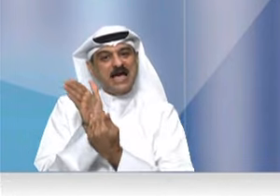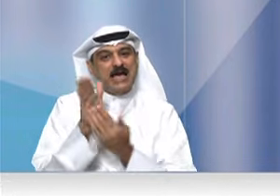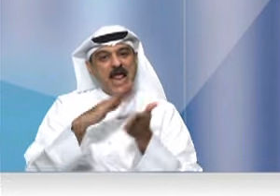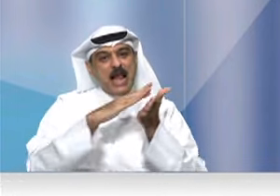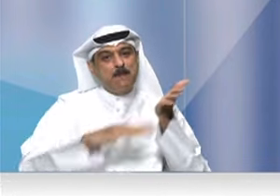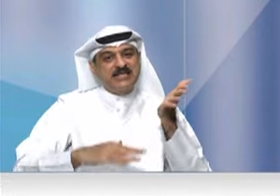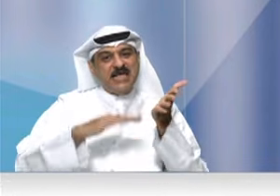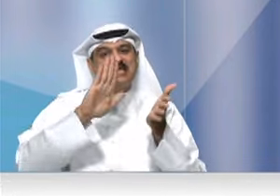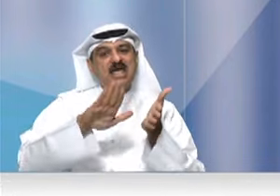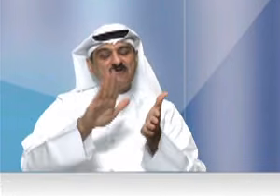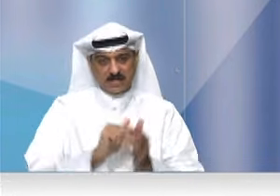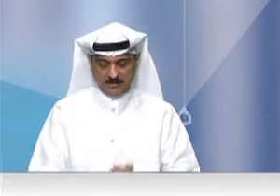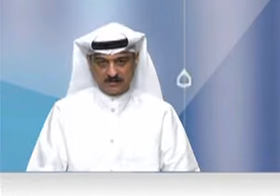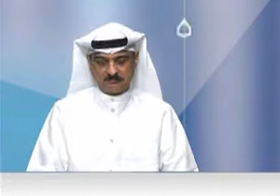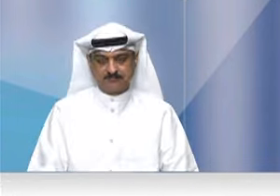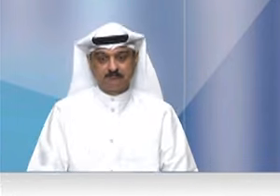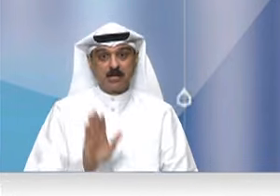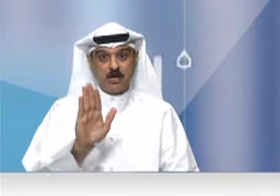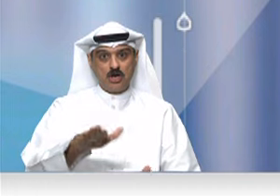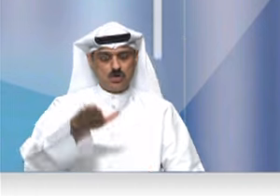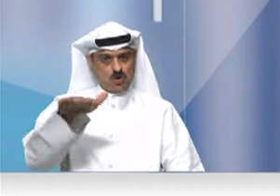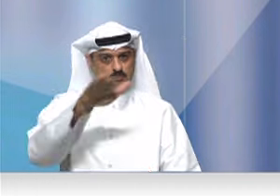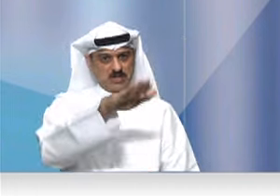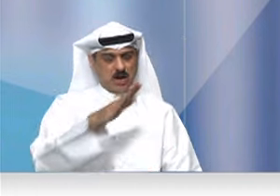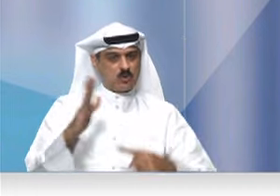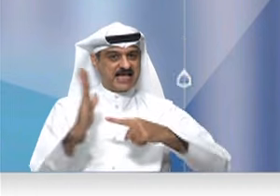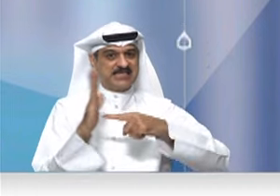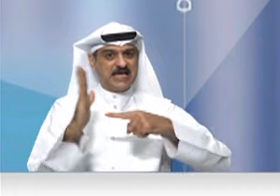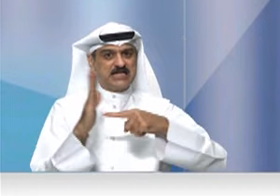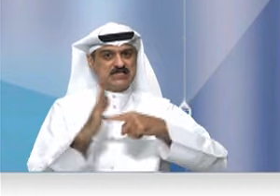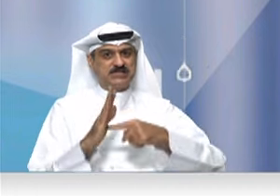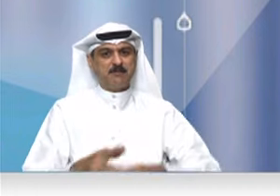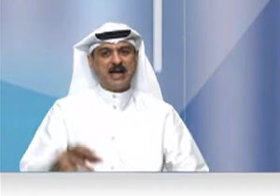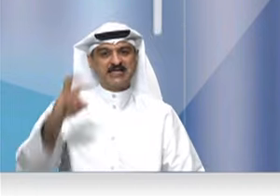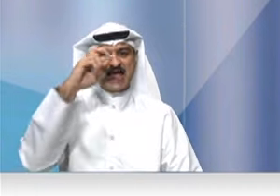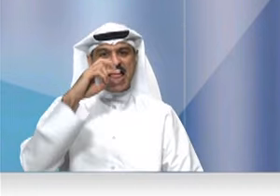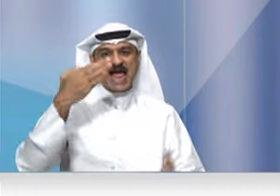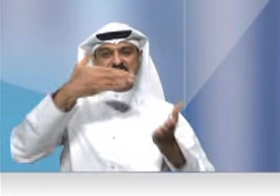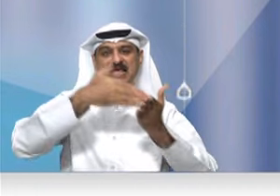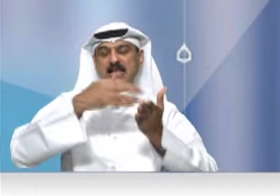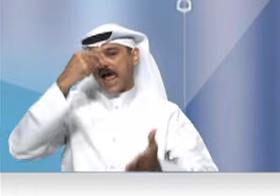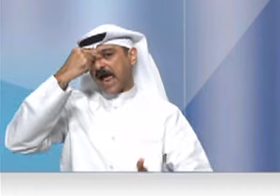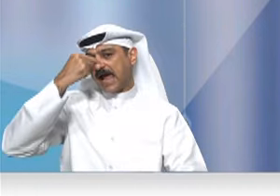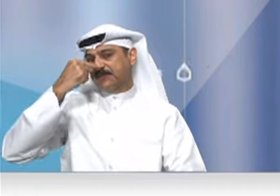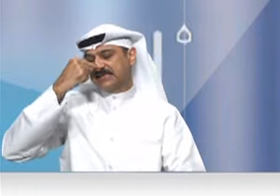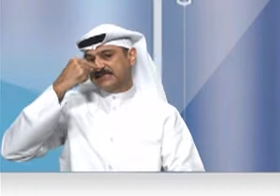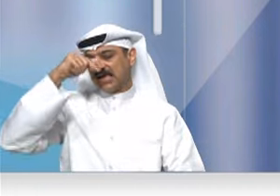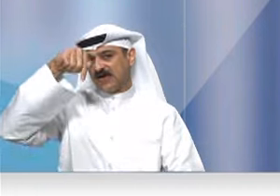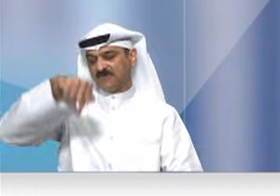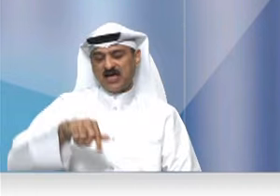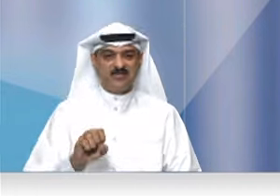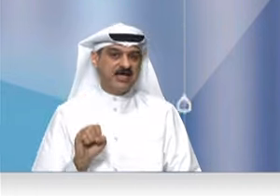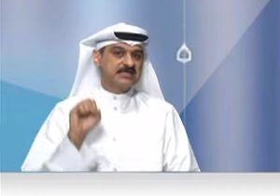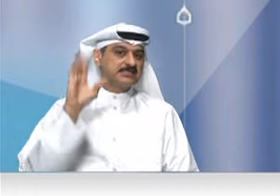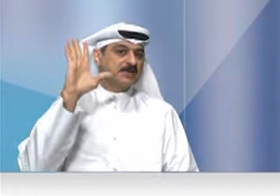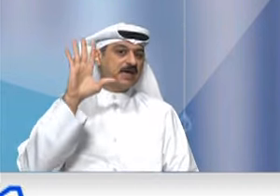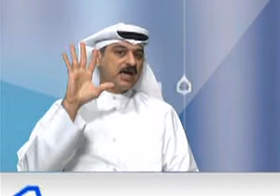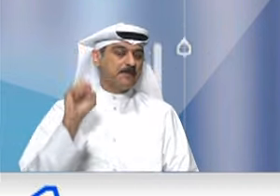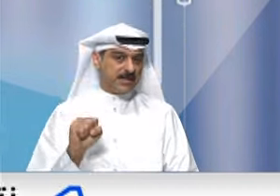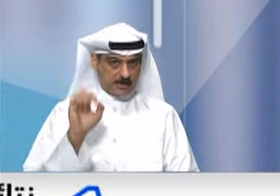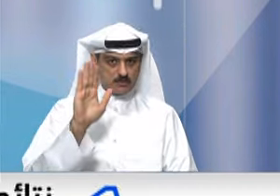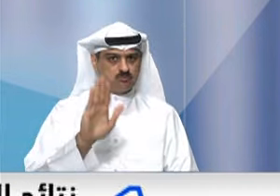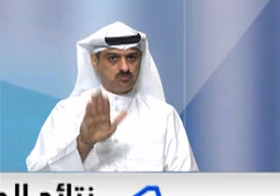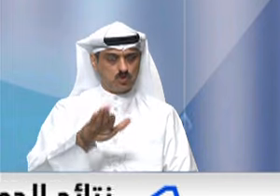المراكز تستقبل الطلبة يوميا من الأحد إلى الخميس خلال الفترتين الصباحية والمسائية. وشددت